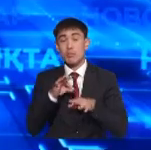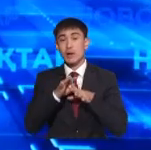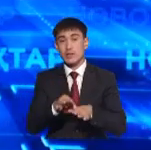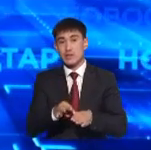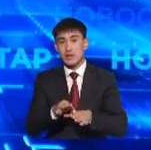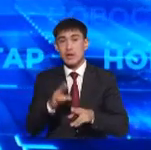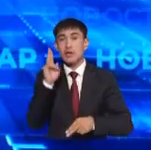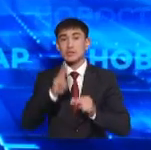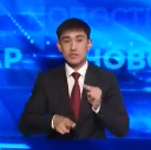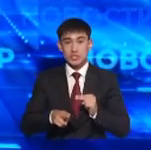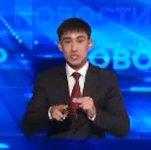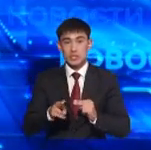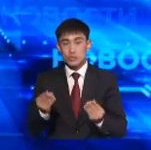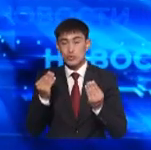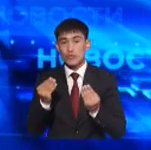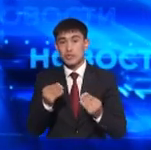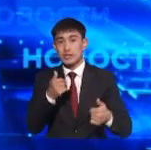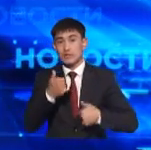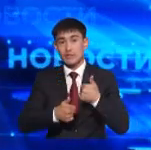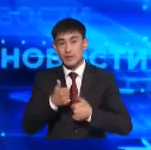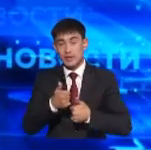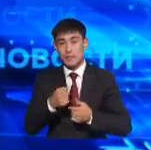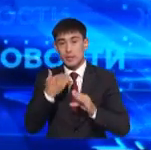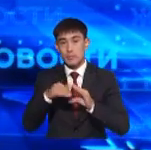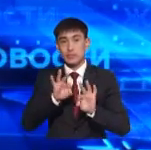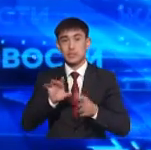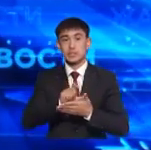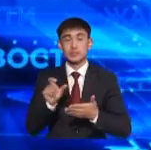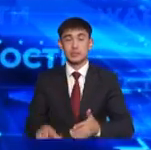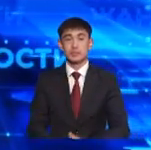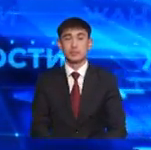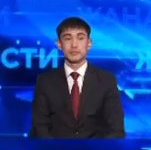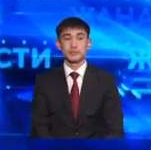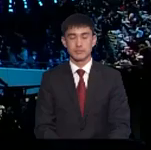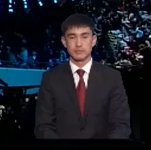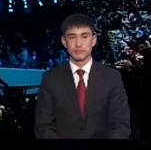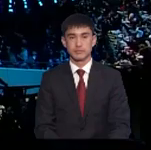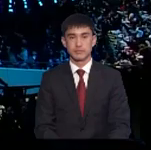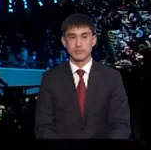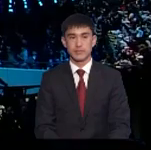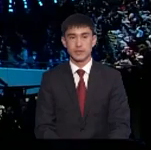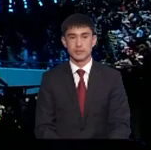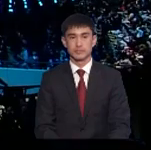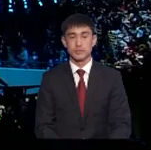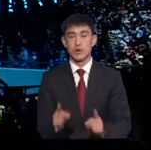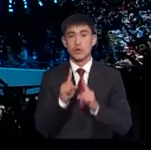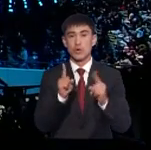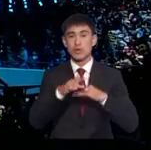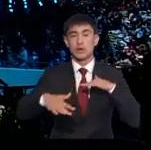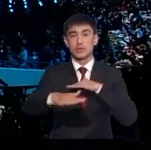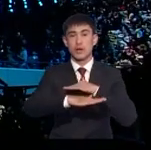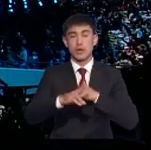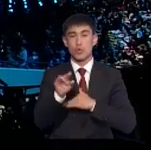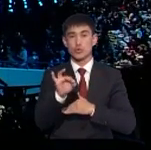проходили и чем завершились эти захватывающие соревнования, в материале нашего корреспондента. Улы дала